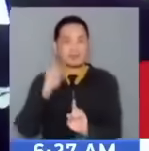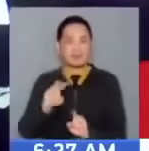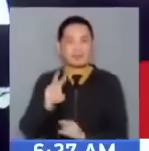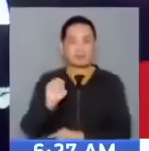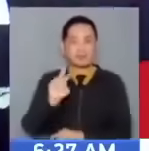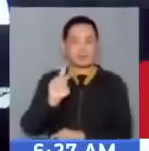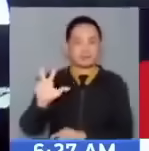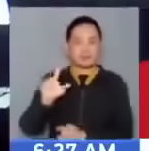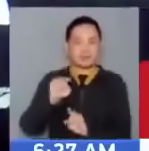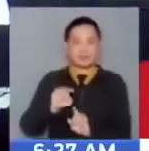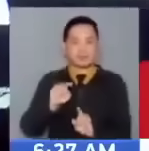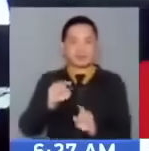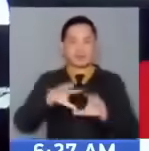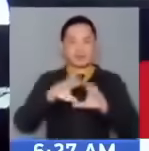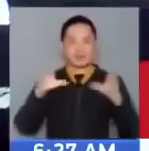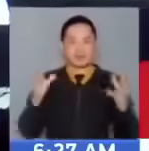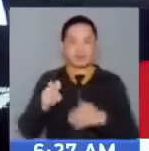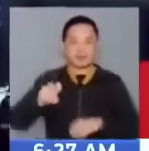Tour.